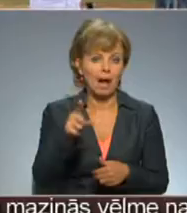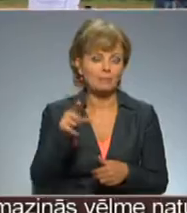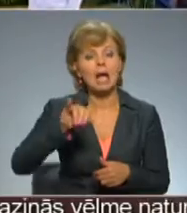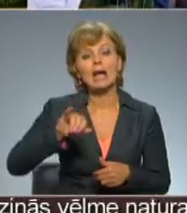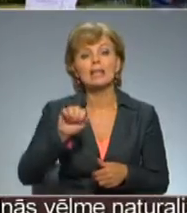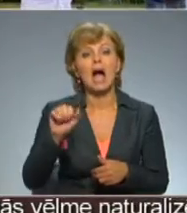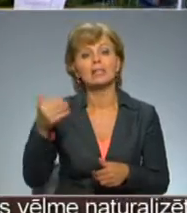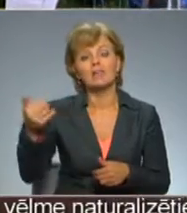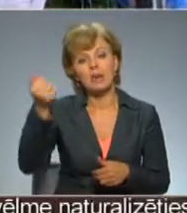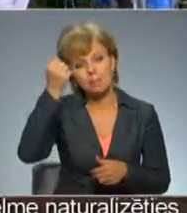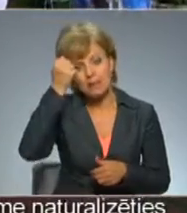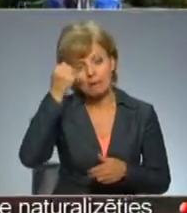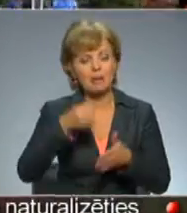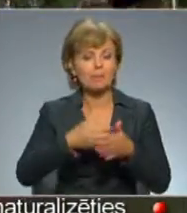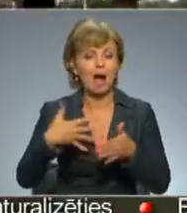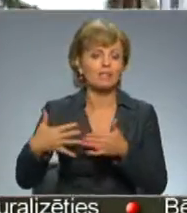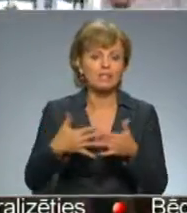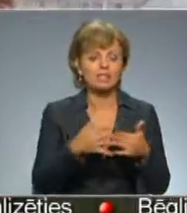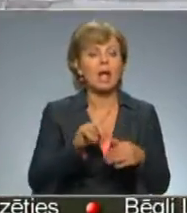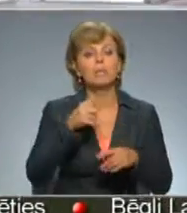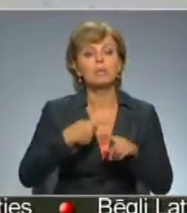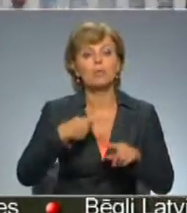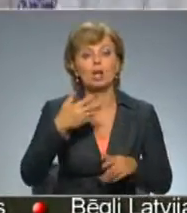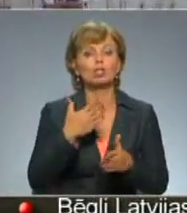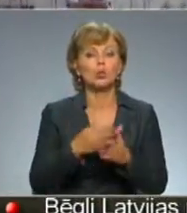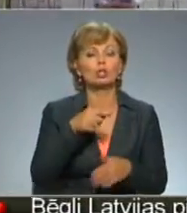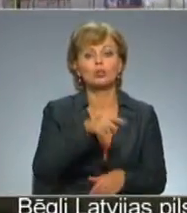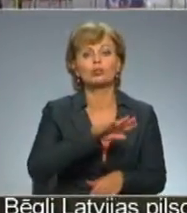Jāņa Lūša piemiņas balvas izcīņa pirmoreiz Kandavā notika